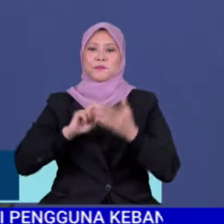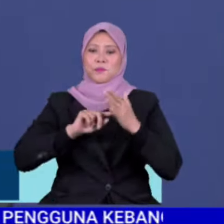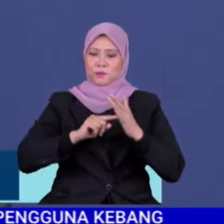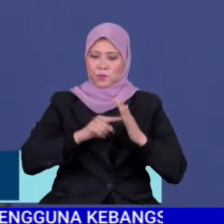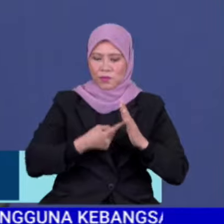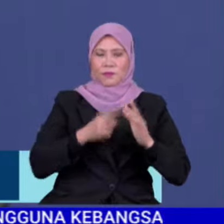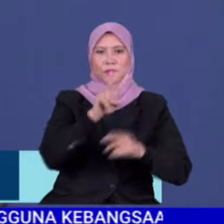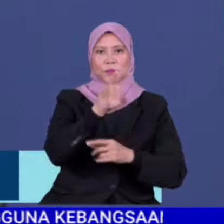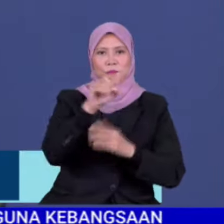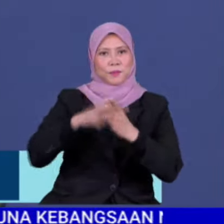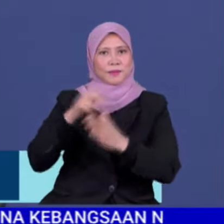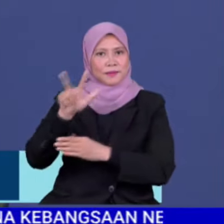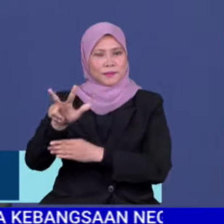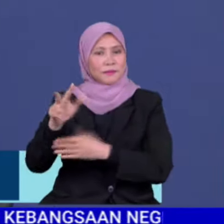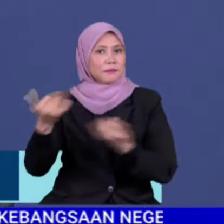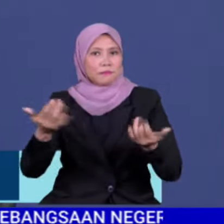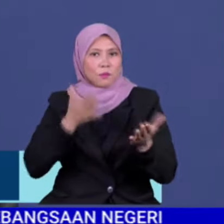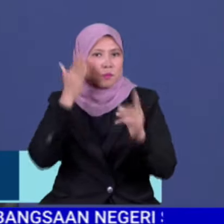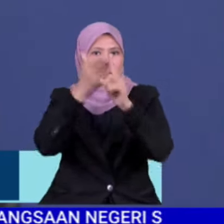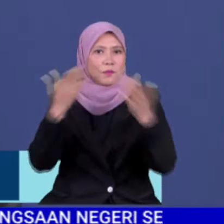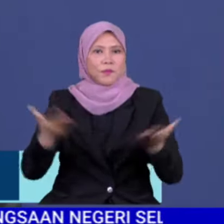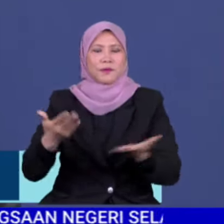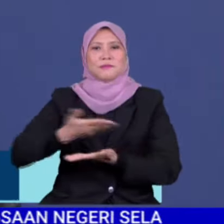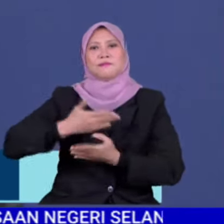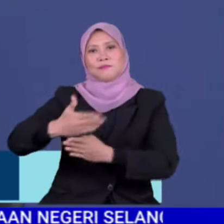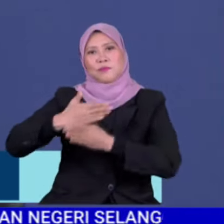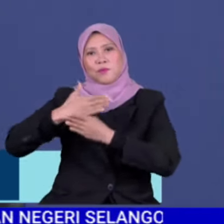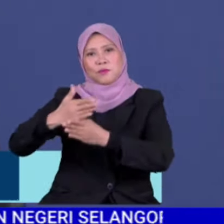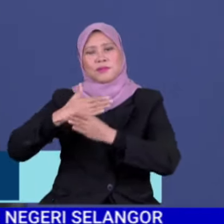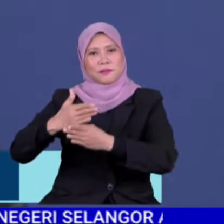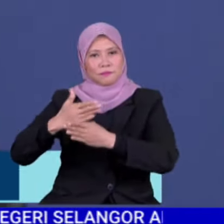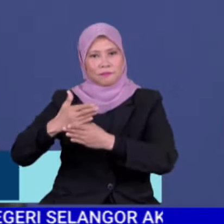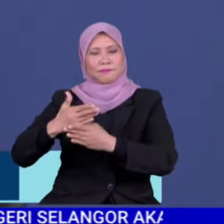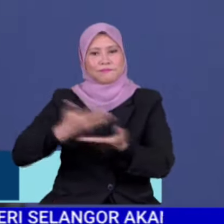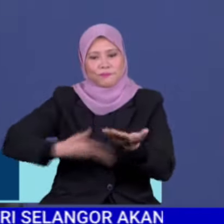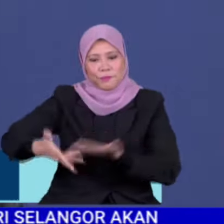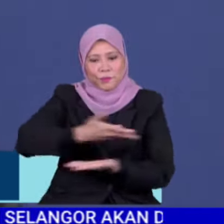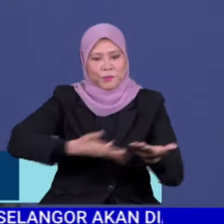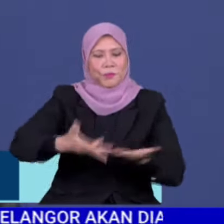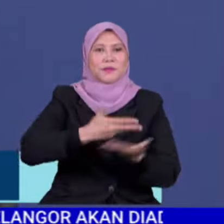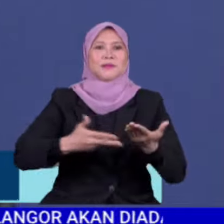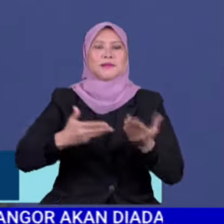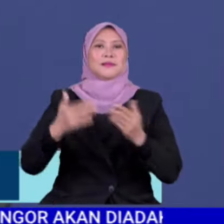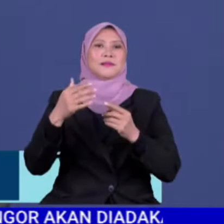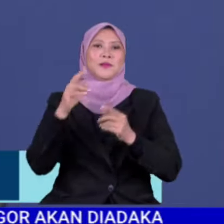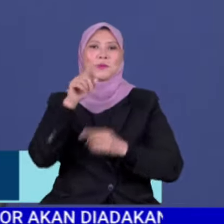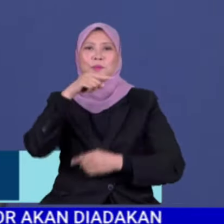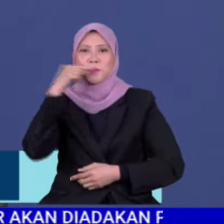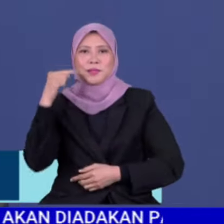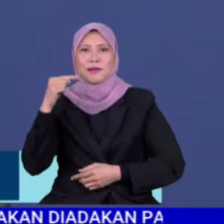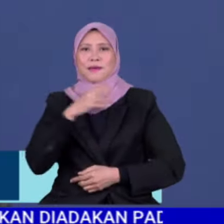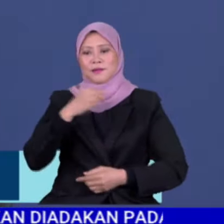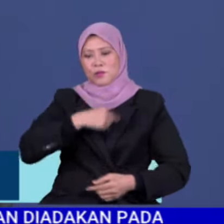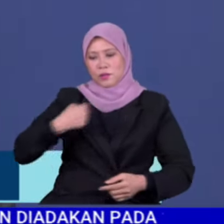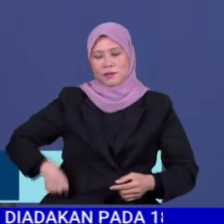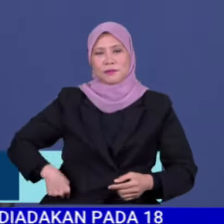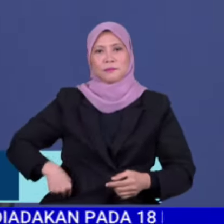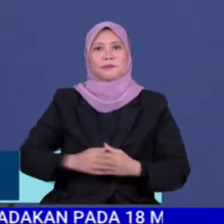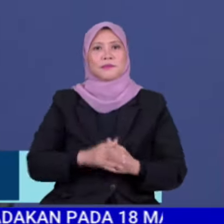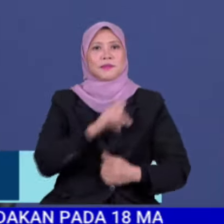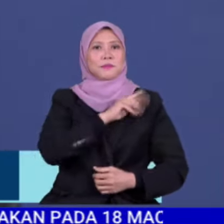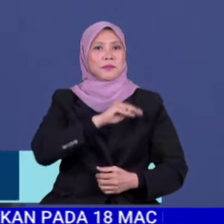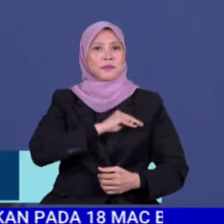ini. Antara isu tumpuan adalah pembangunan perkongsian komprehensif dan interaksi strategik antara Rusia dan China. Menurut